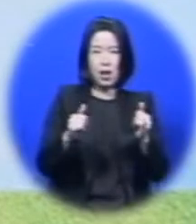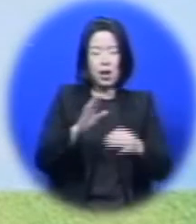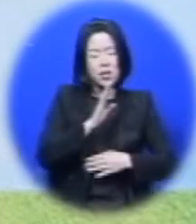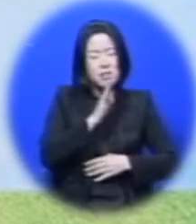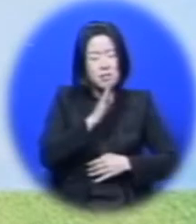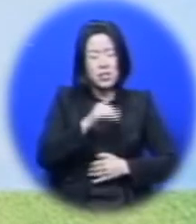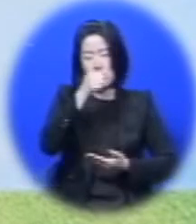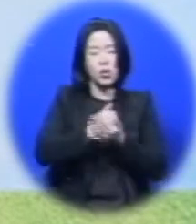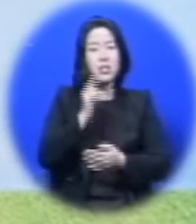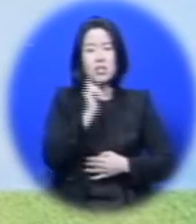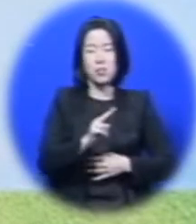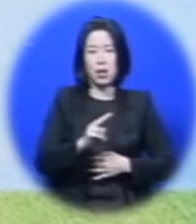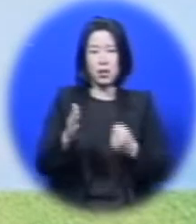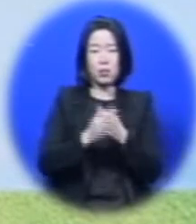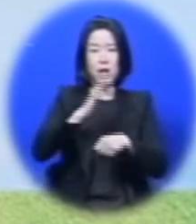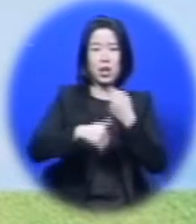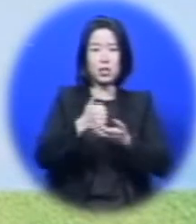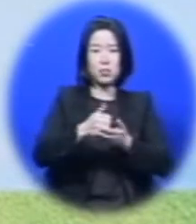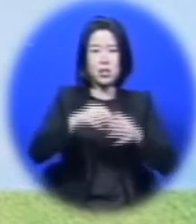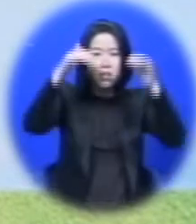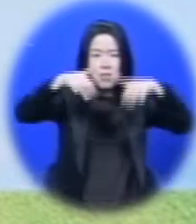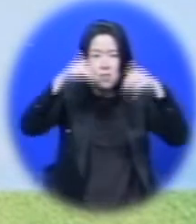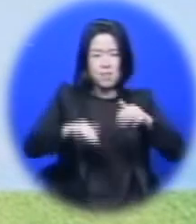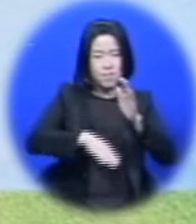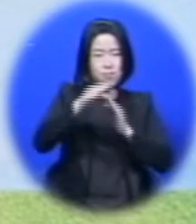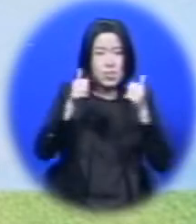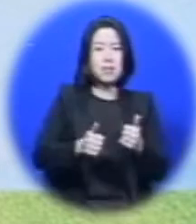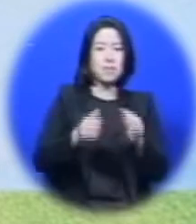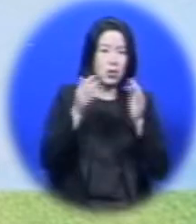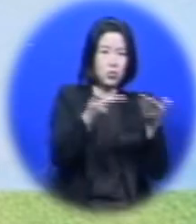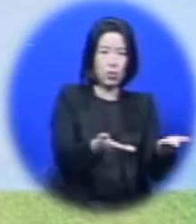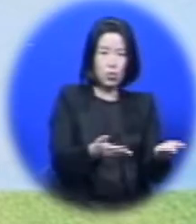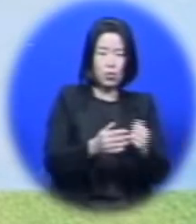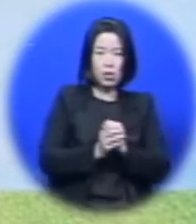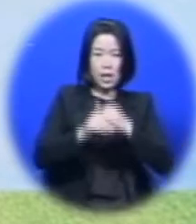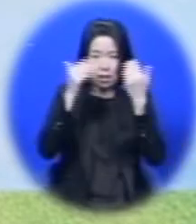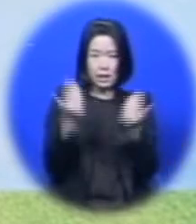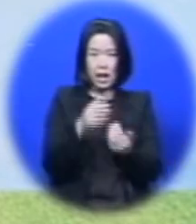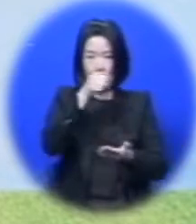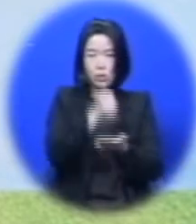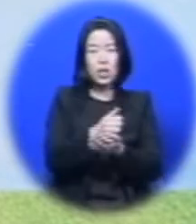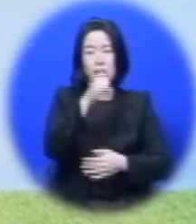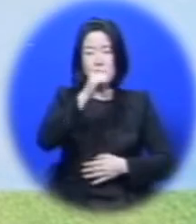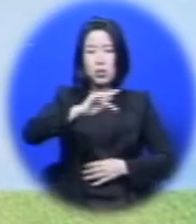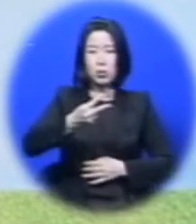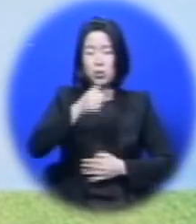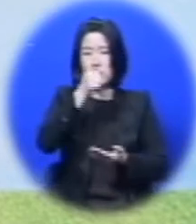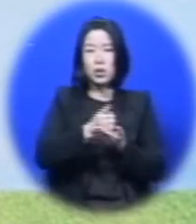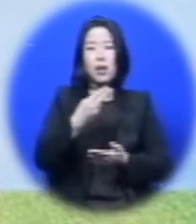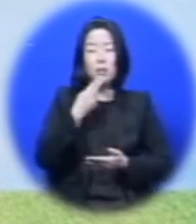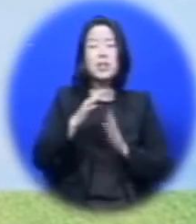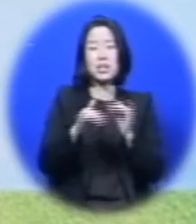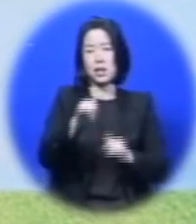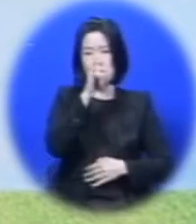심했으면 하나님이 홍수 심판을 내렸겠습니까? 다 죄를 지어도 죄 안 짓는 사람이